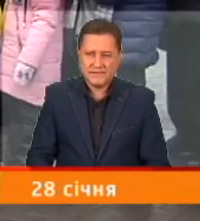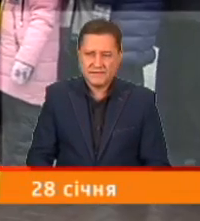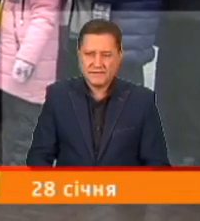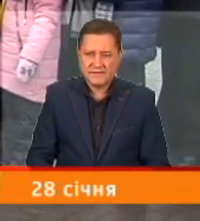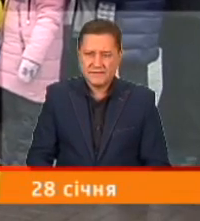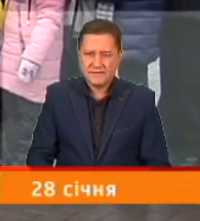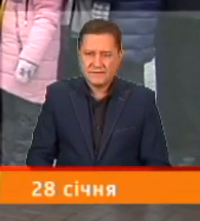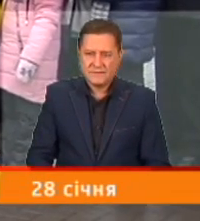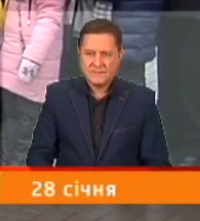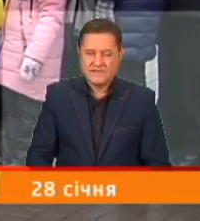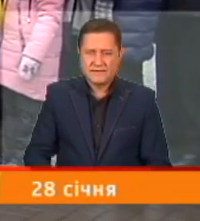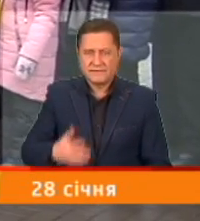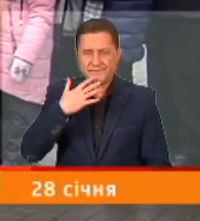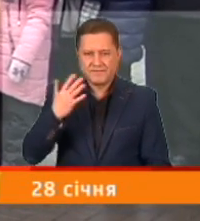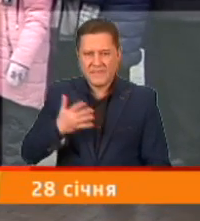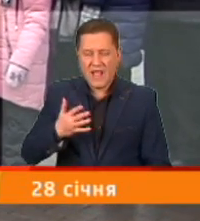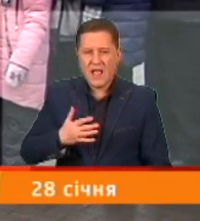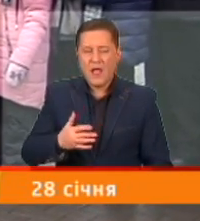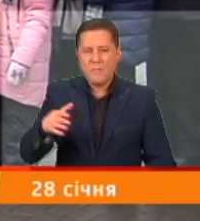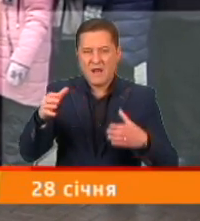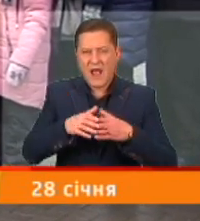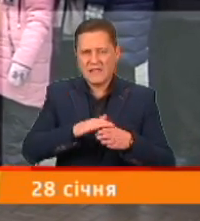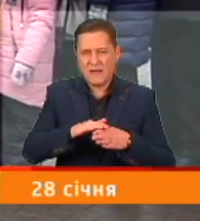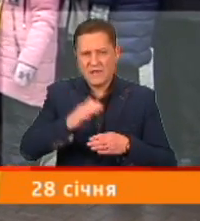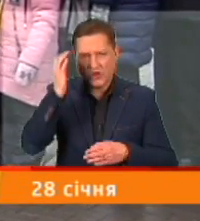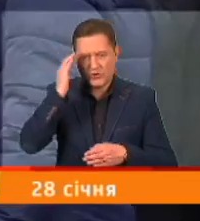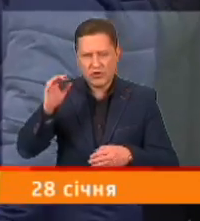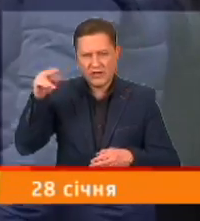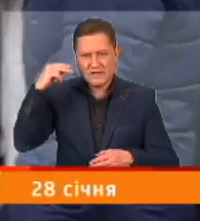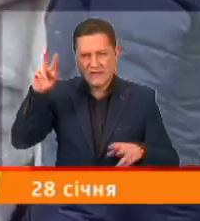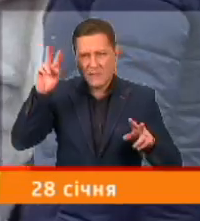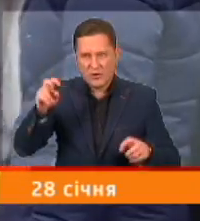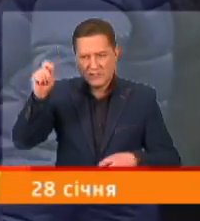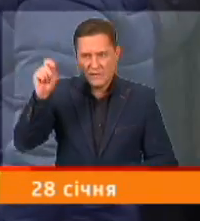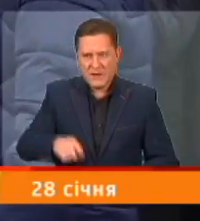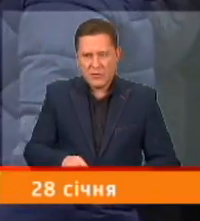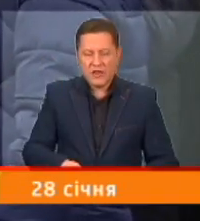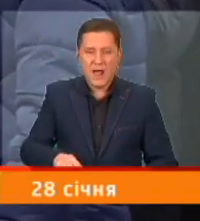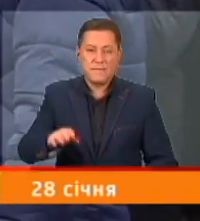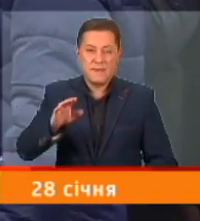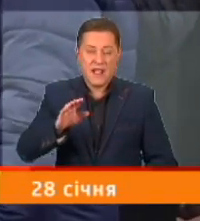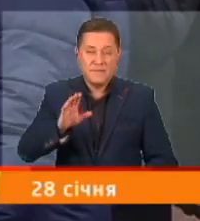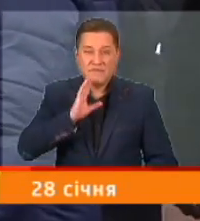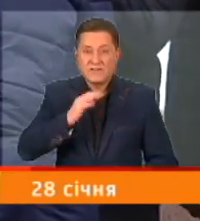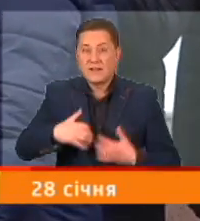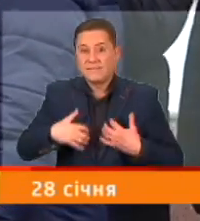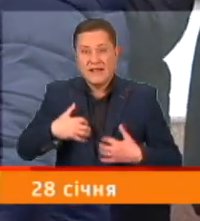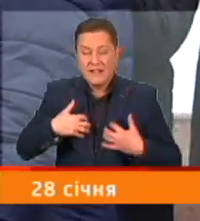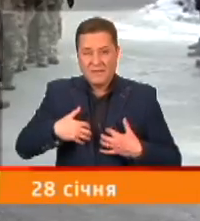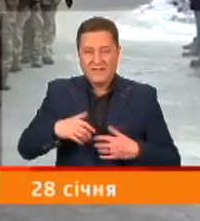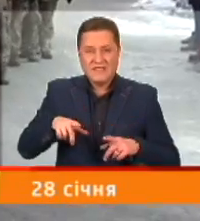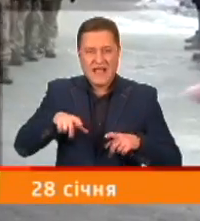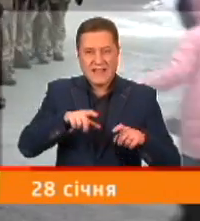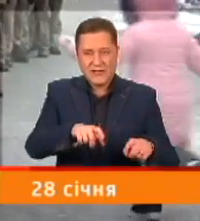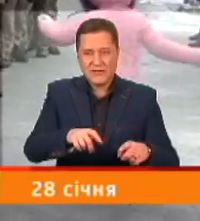Ешелон 72-ї окремої механізованої бригади імені чорних запорожців. Але дівчаткам Віці та Вероніці не терпеливиться.